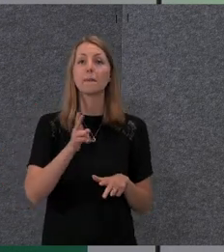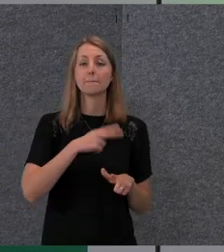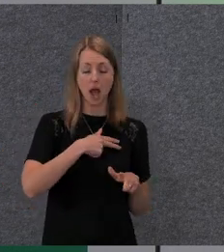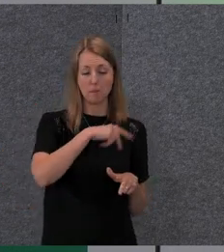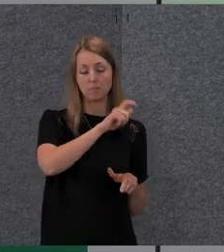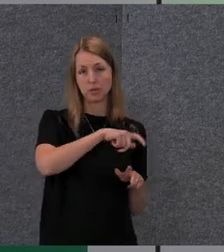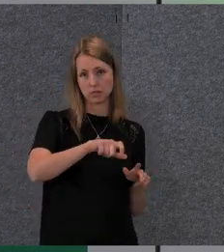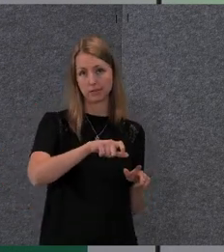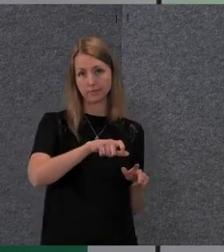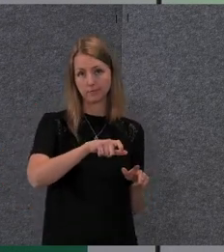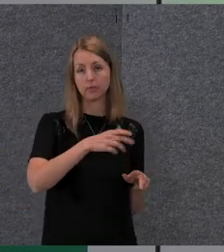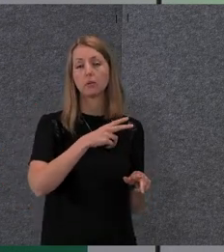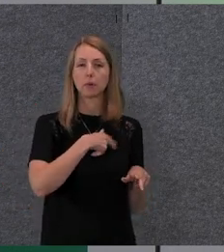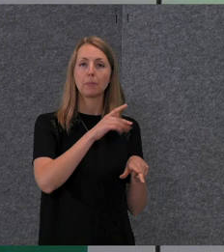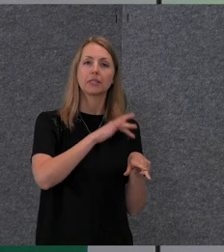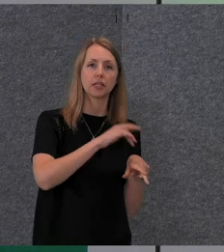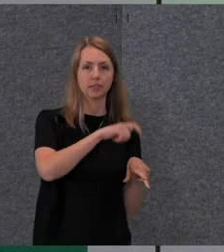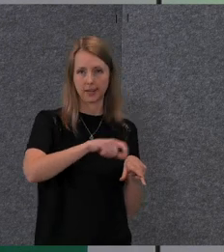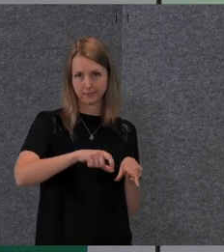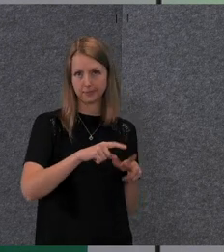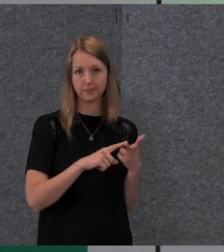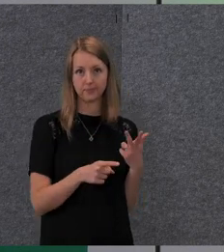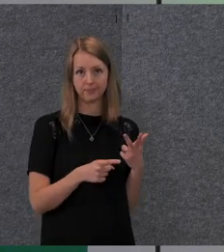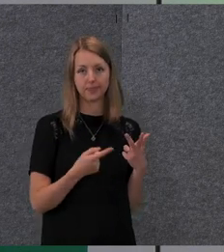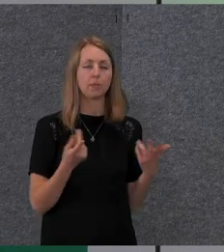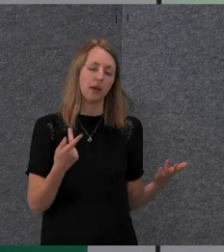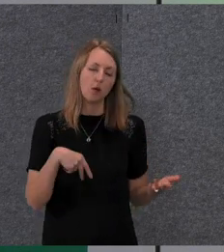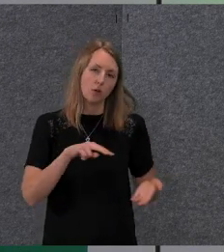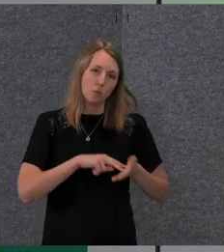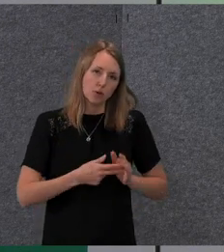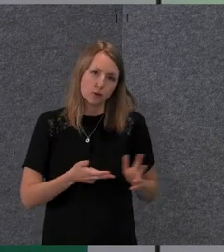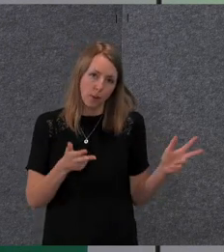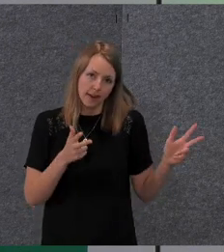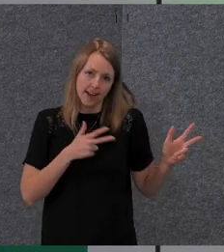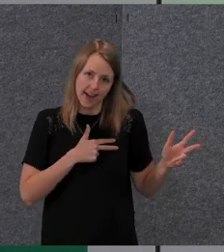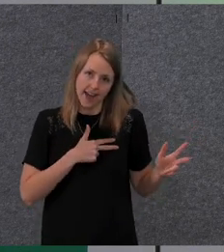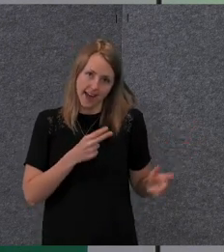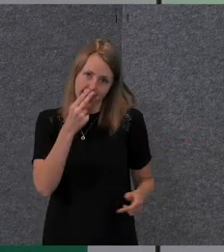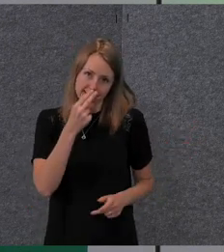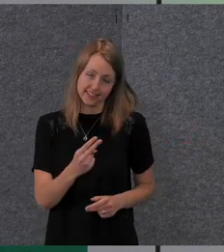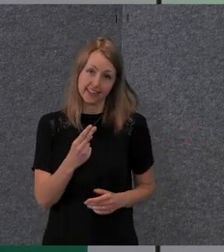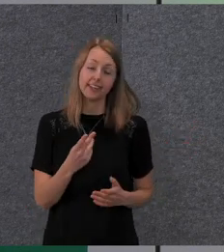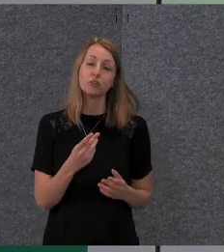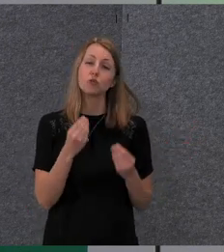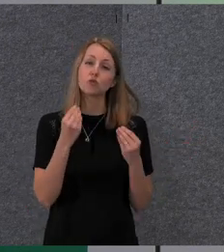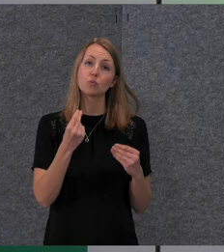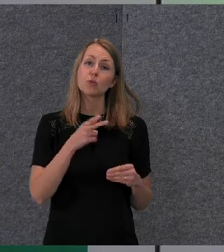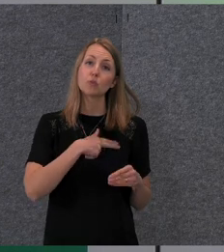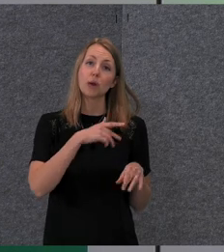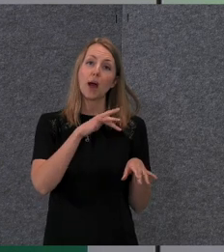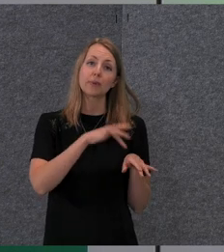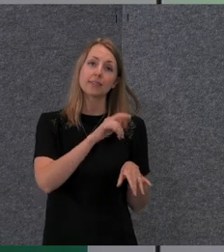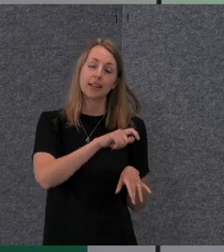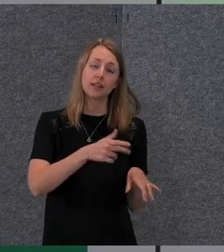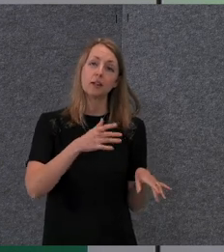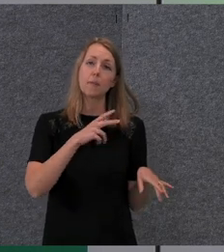Beamte. Aber ich bin auch insoweit politischer Realist, muss ich sagen, die allermeisten Beamten sind